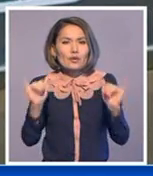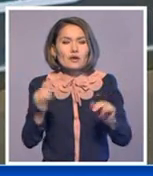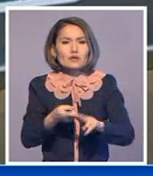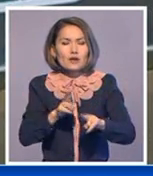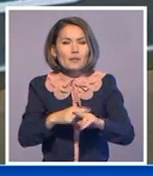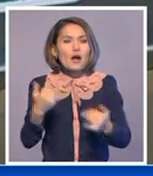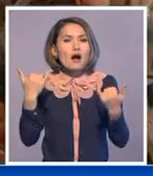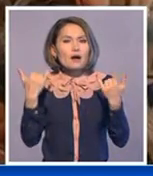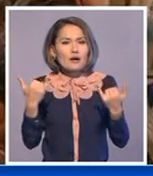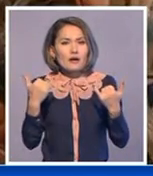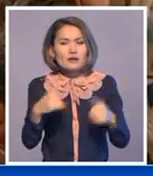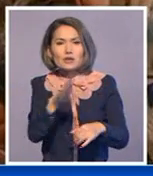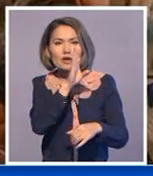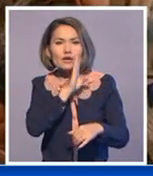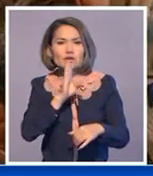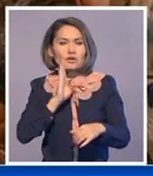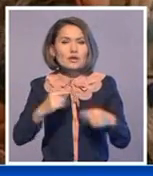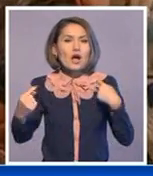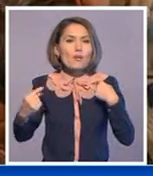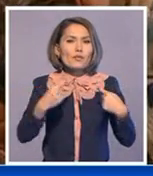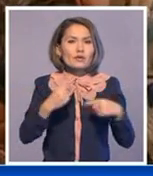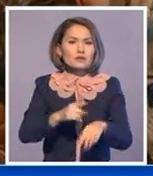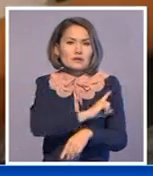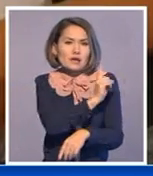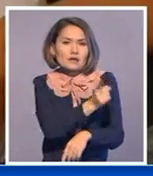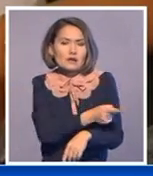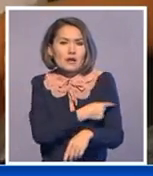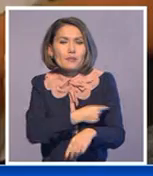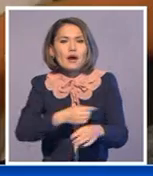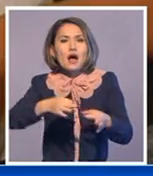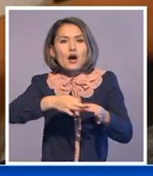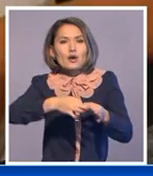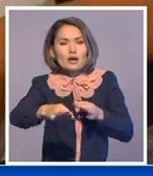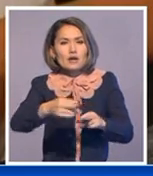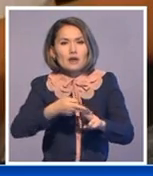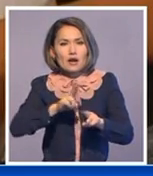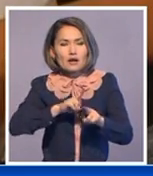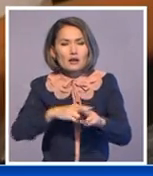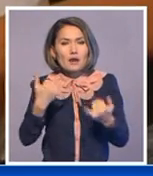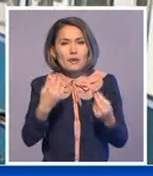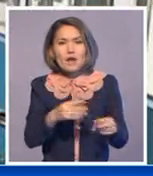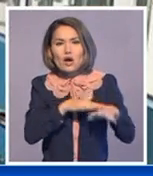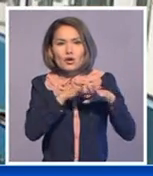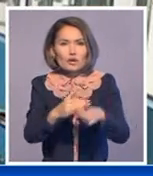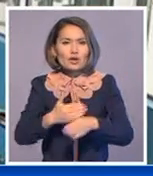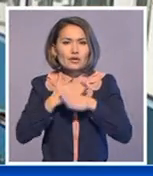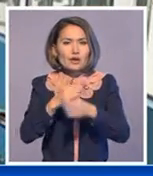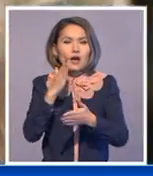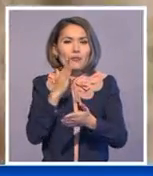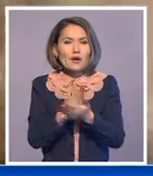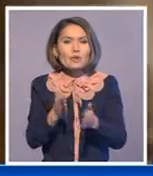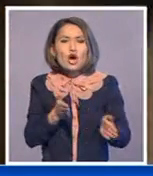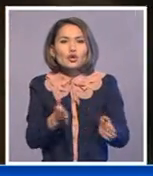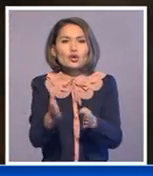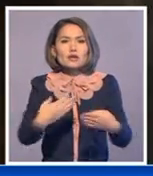ауыр жараланғандарға да жәрдемдесуге мұршасы жоқ. Бүгінде әлем елдері Филиппинға гуманитарлық көмек жөнелтіп жатыр. Бірақ жолдары